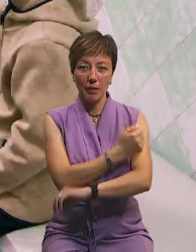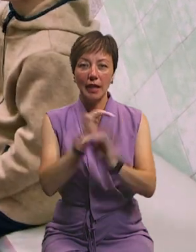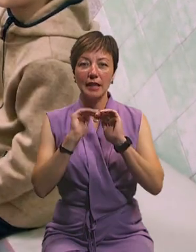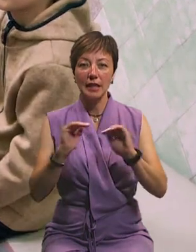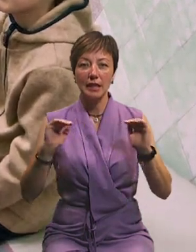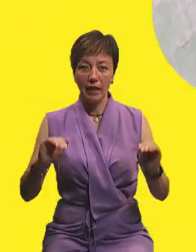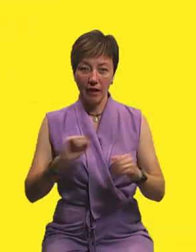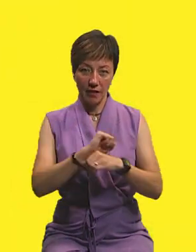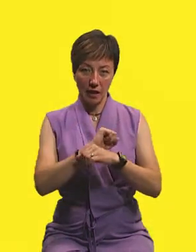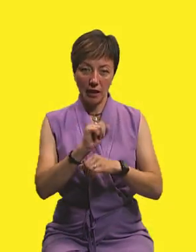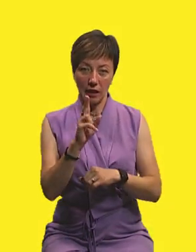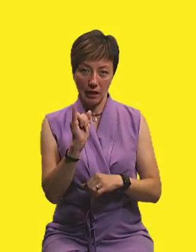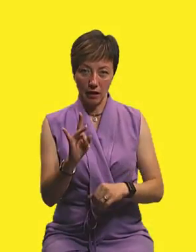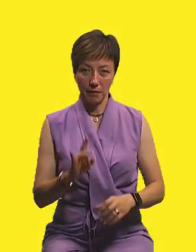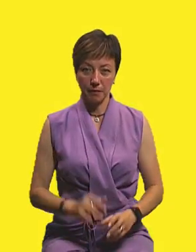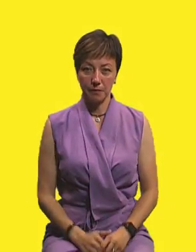Кору